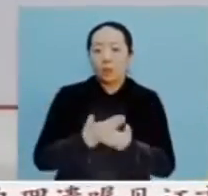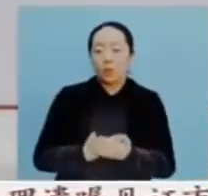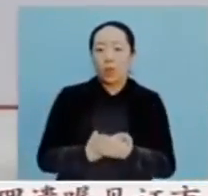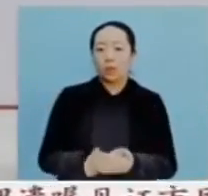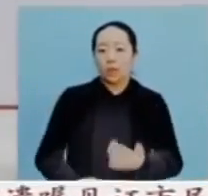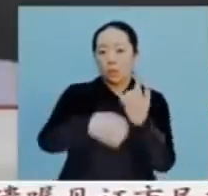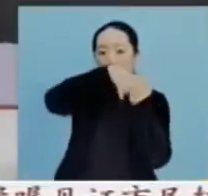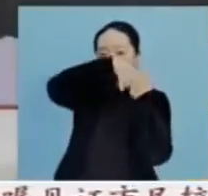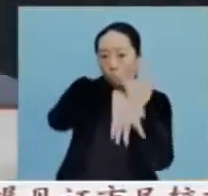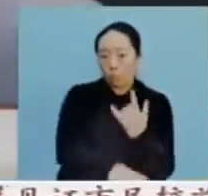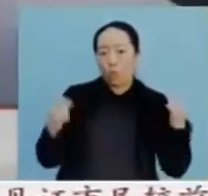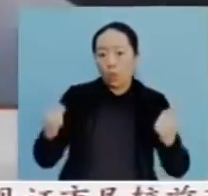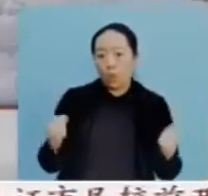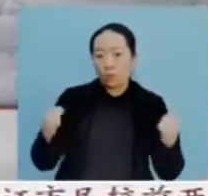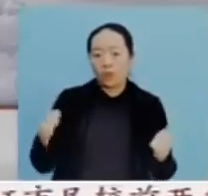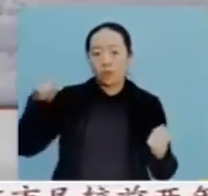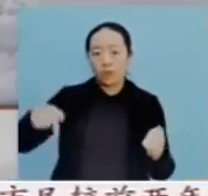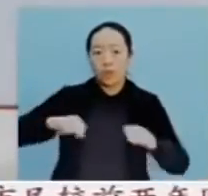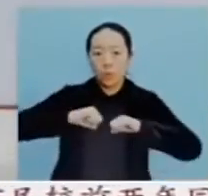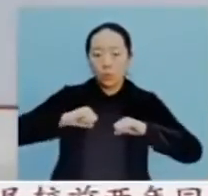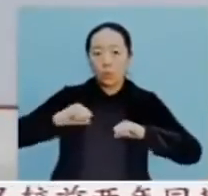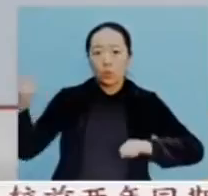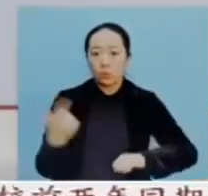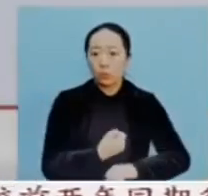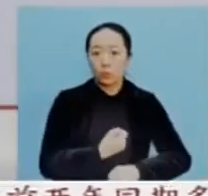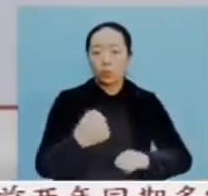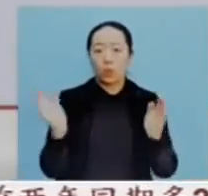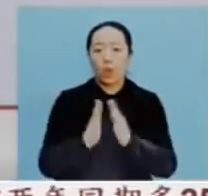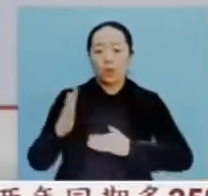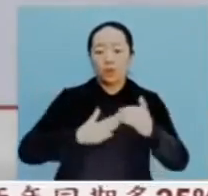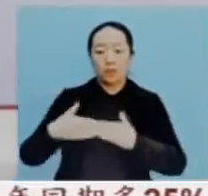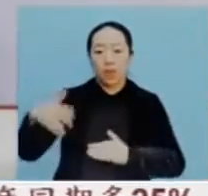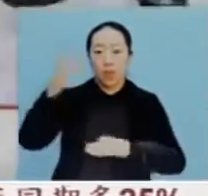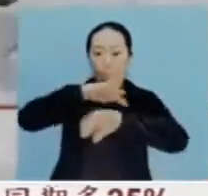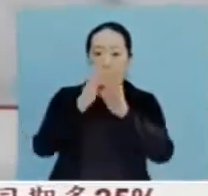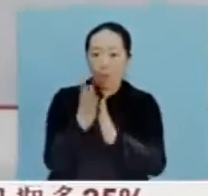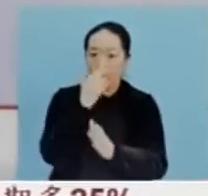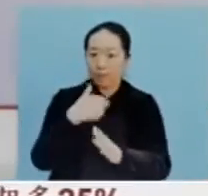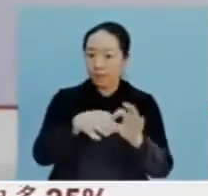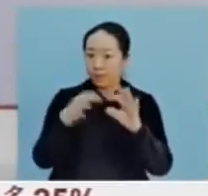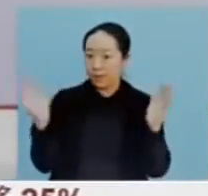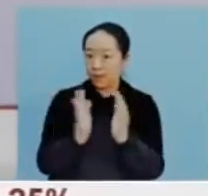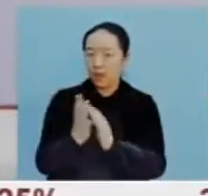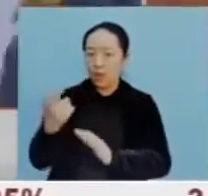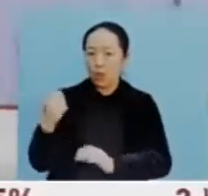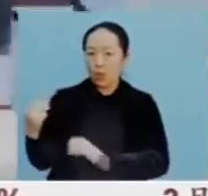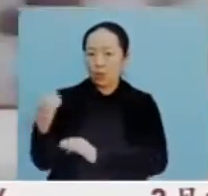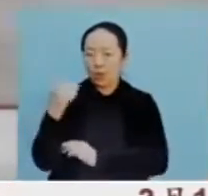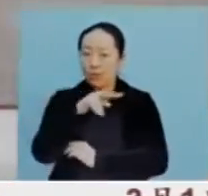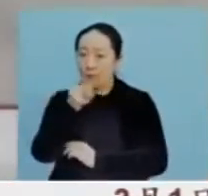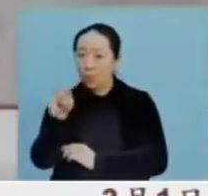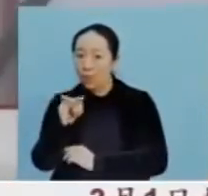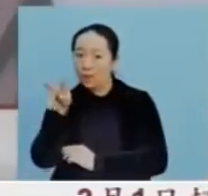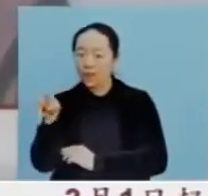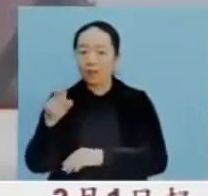速度与技巧完美地结合在一起，具有很强的观赏性，更是考验了运动员的上肢力量